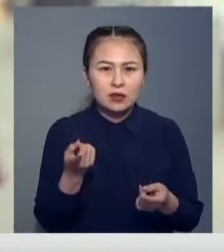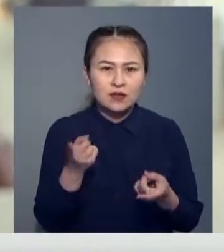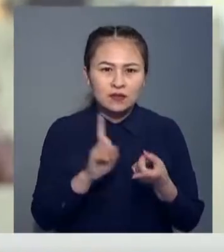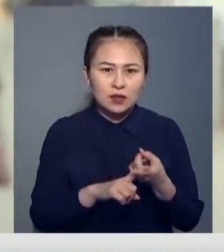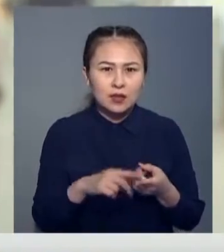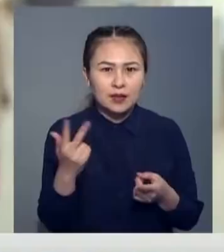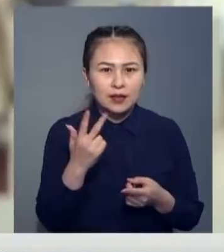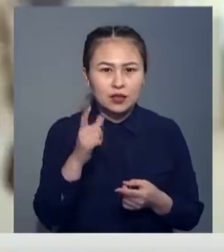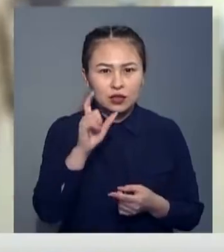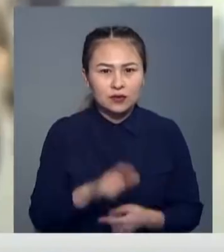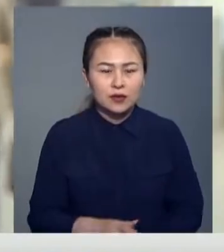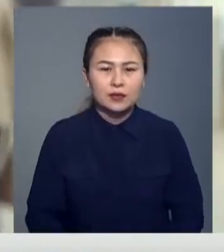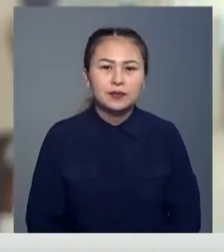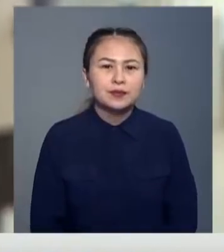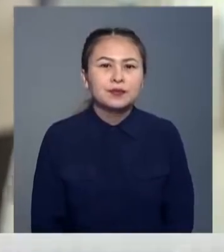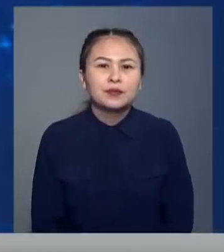отырған 3-ші дерек.